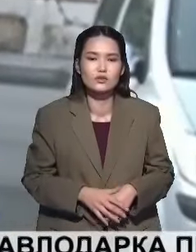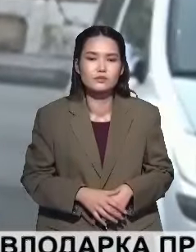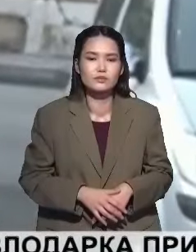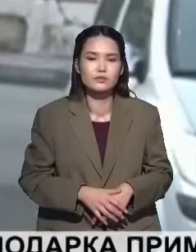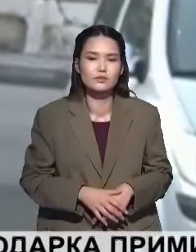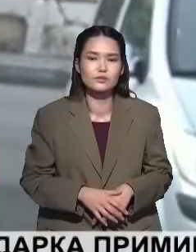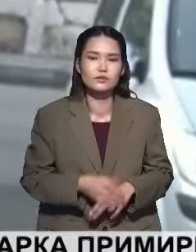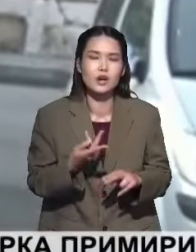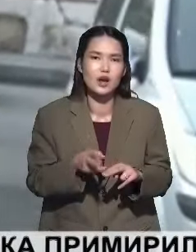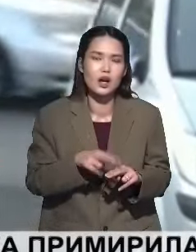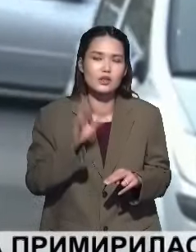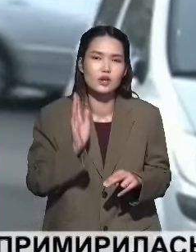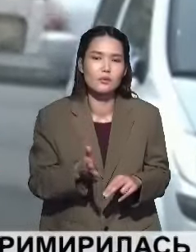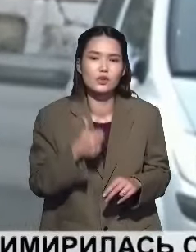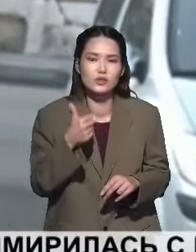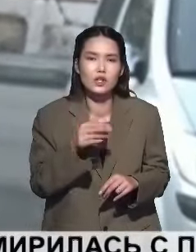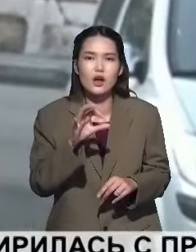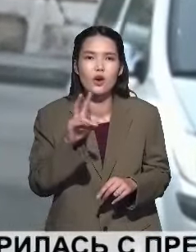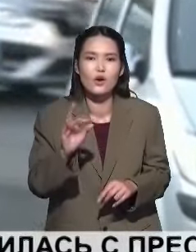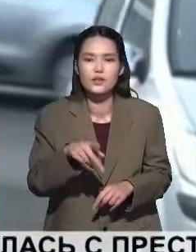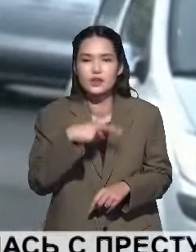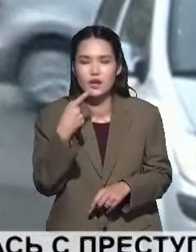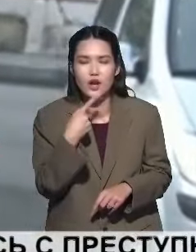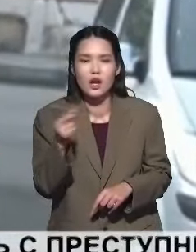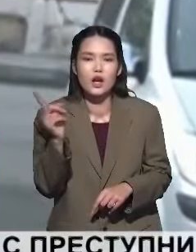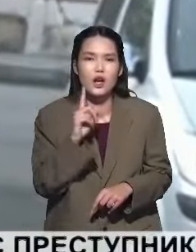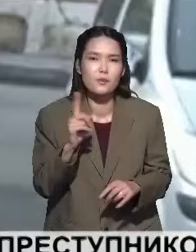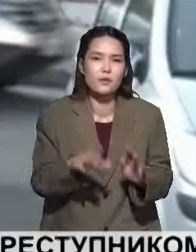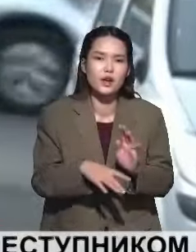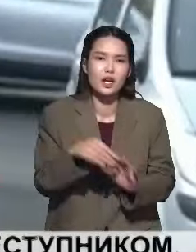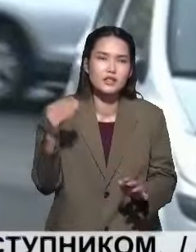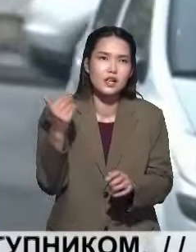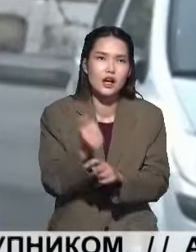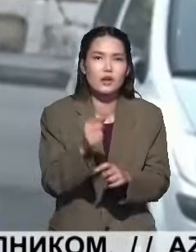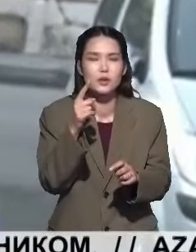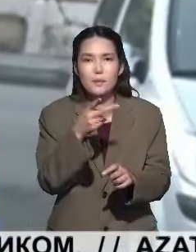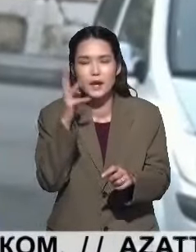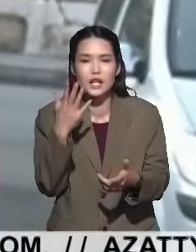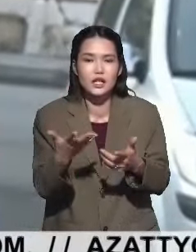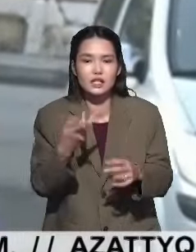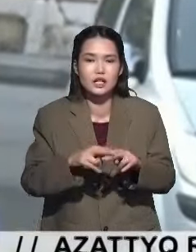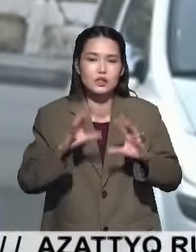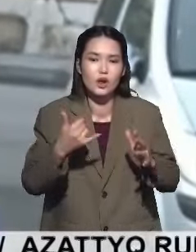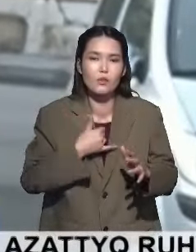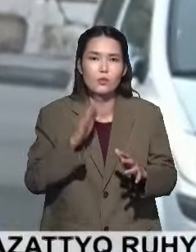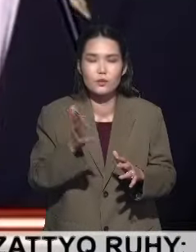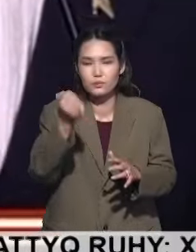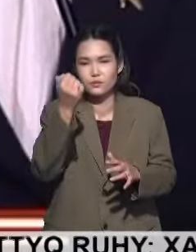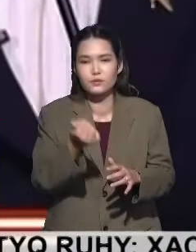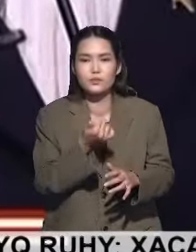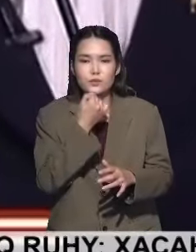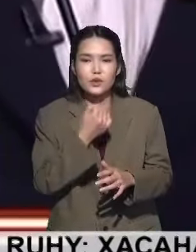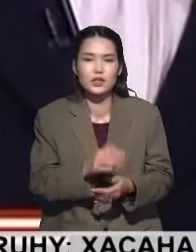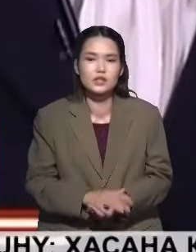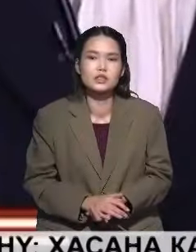Даст Бог, это будет хорошо. Они говорят, что если Трамп победит, он ослабит удары по Ливану. Если это произойдет, мы будем благодарны.